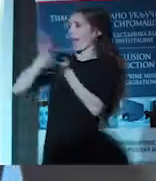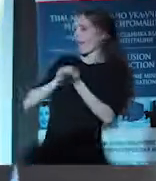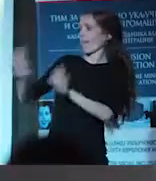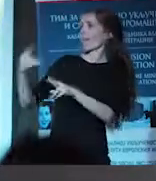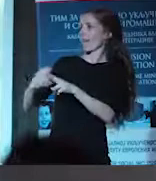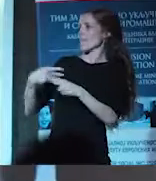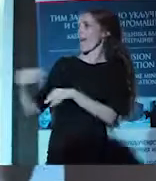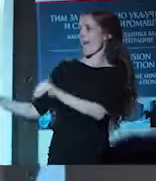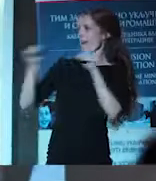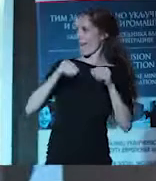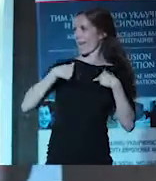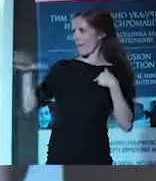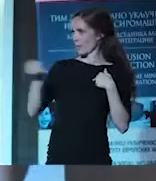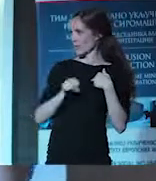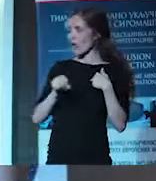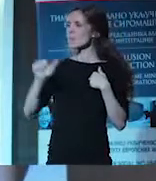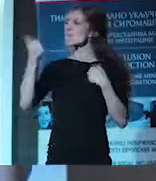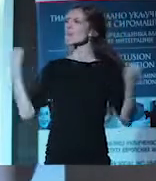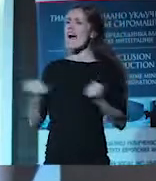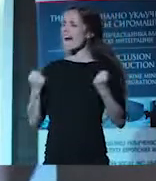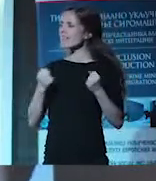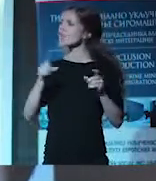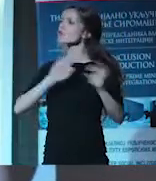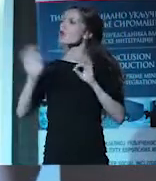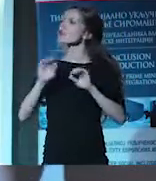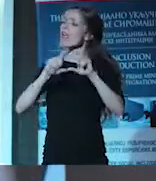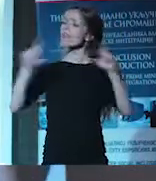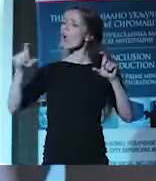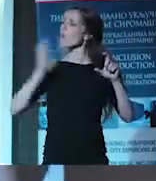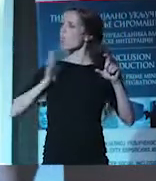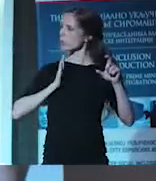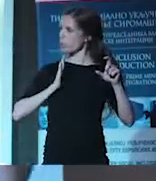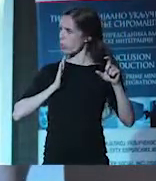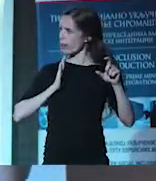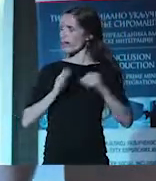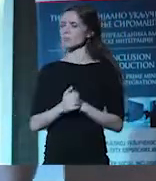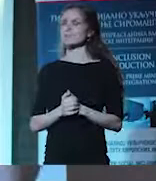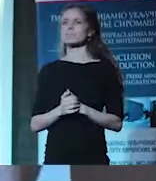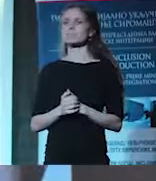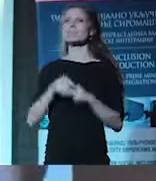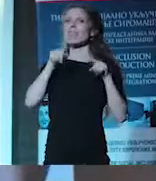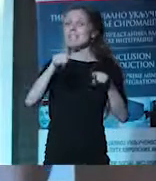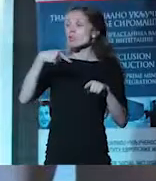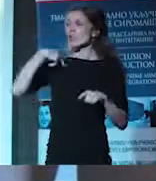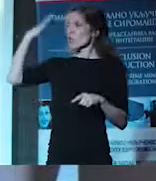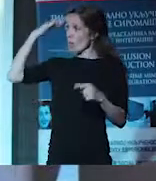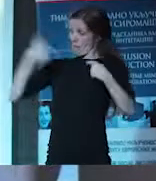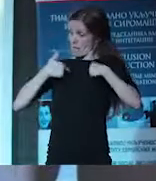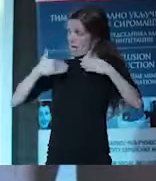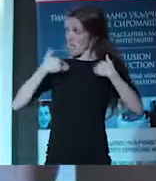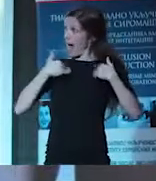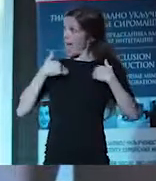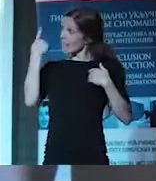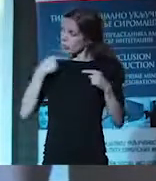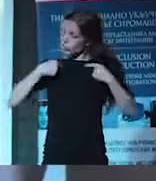imenom. Prva aktivnost bila je uređenje doma kulture, za koju smo se pobrinuli lično mi mladi